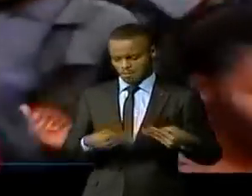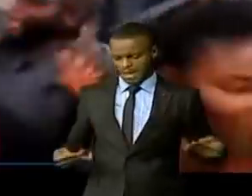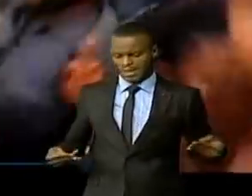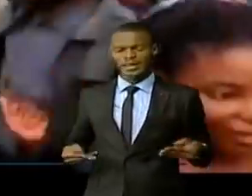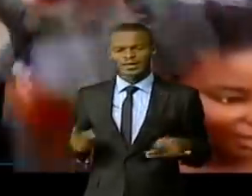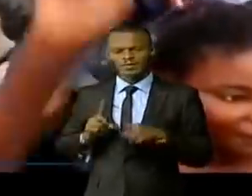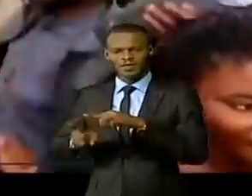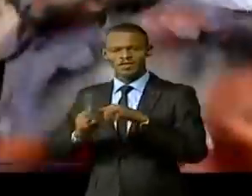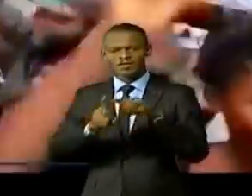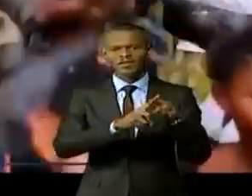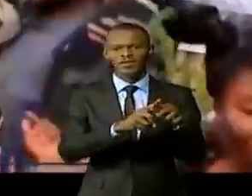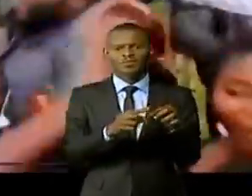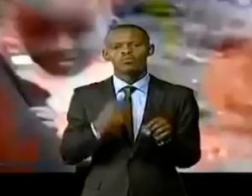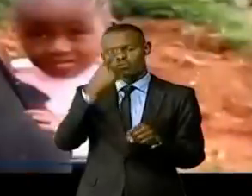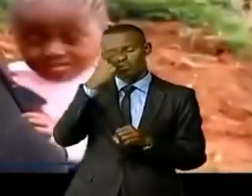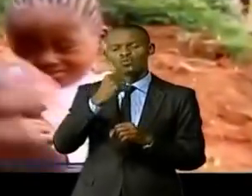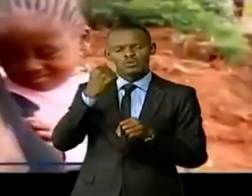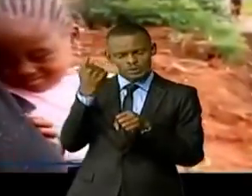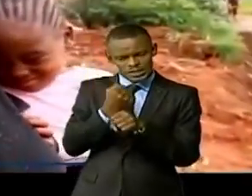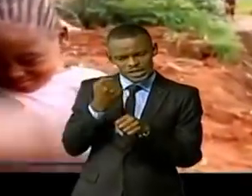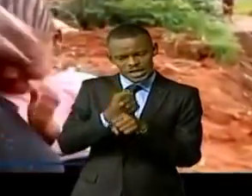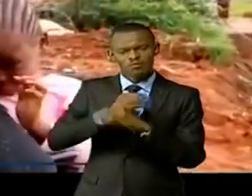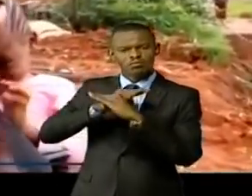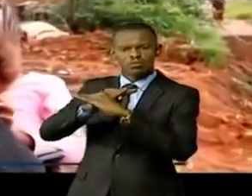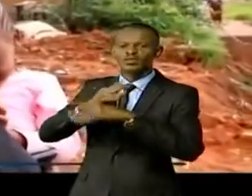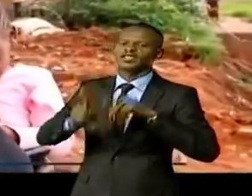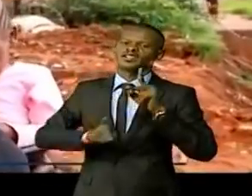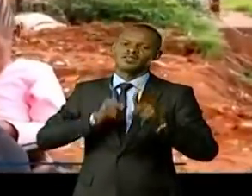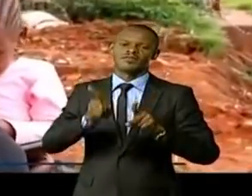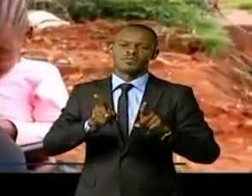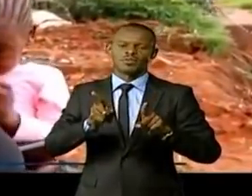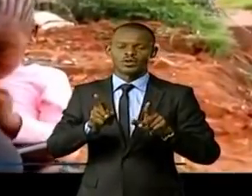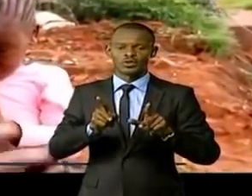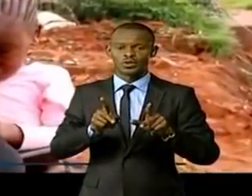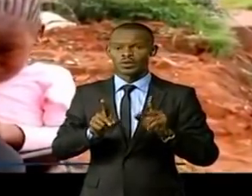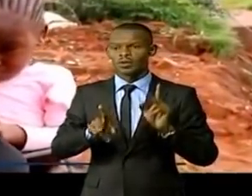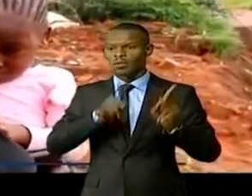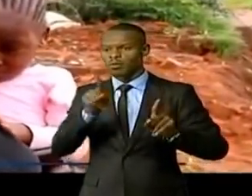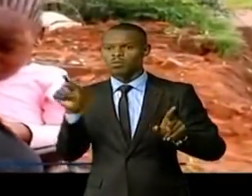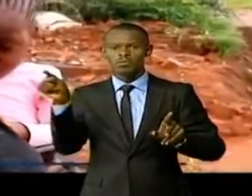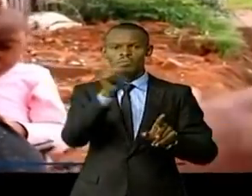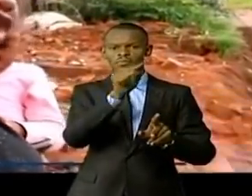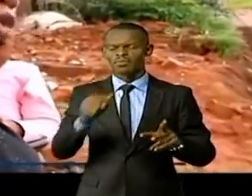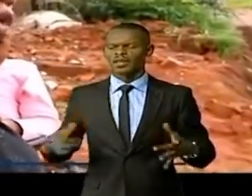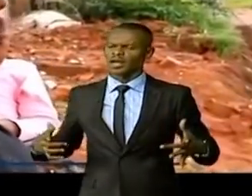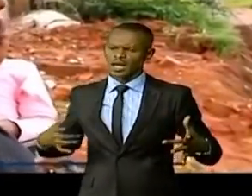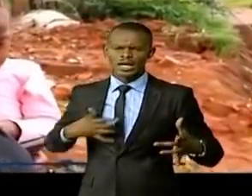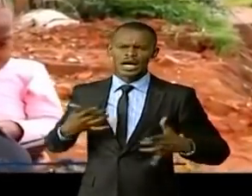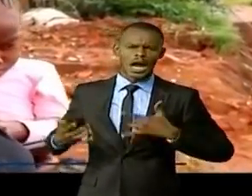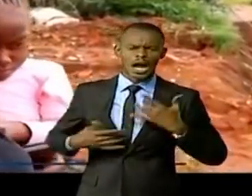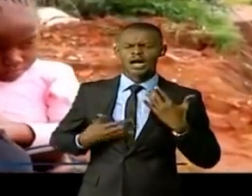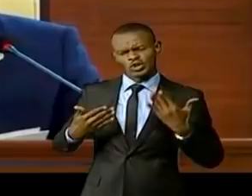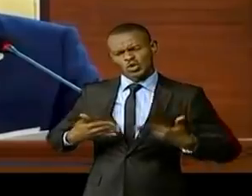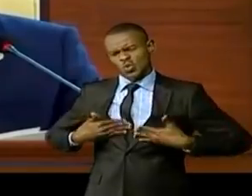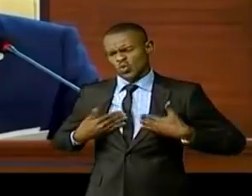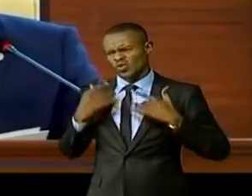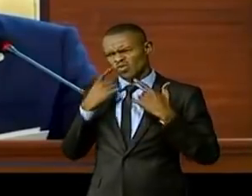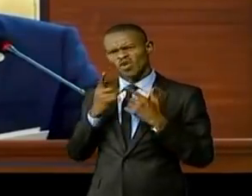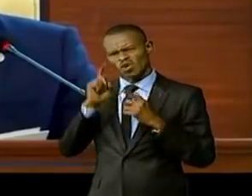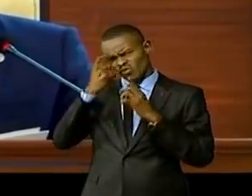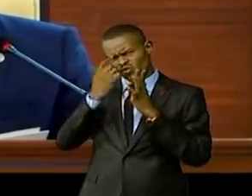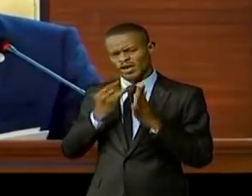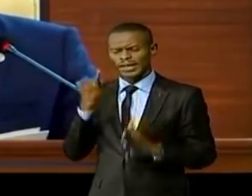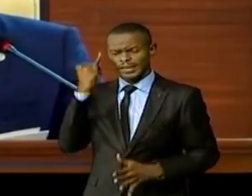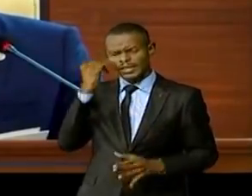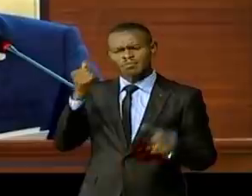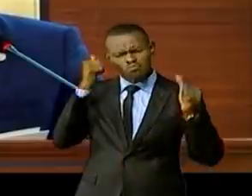pas manqué d'encourager celle qu'on a surnommée Mama Béton pour sa détermination et sa bravoure de matérialiser la vision du